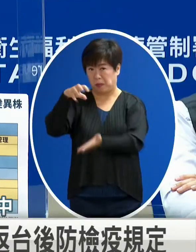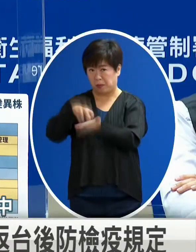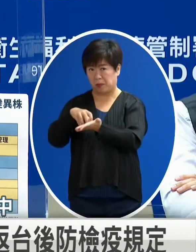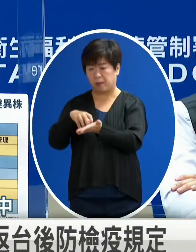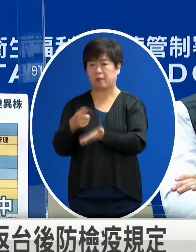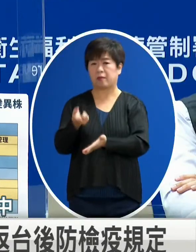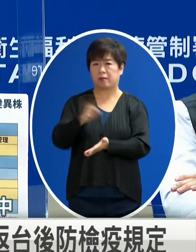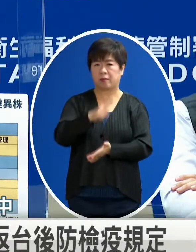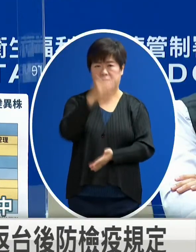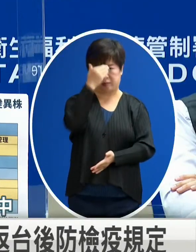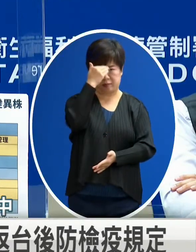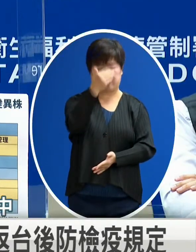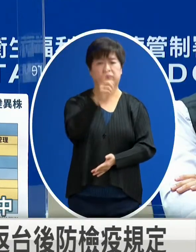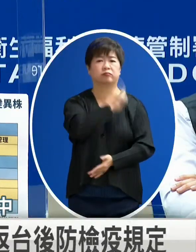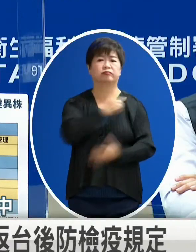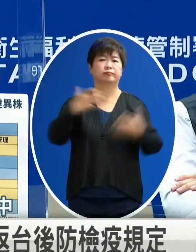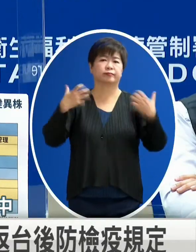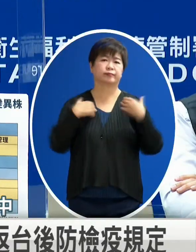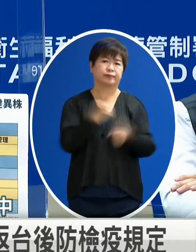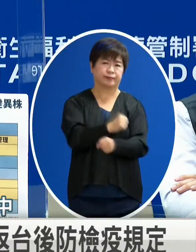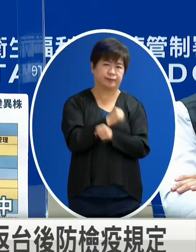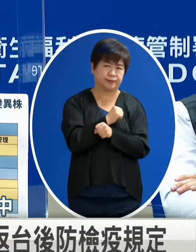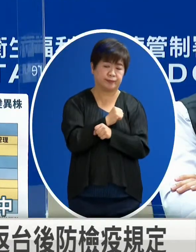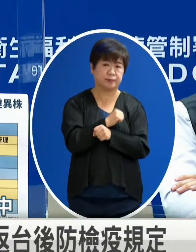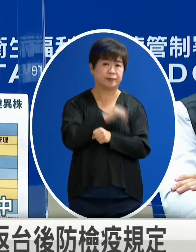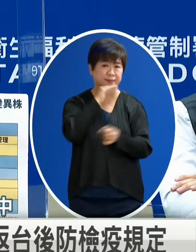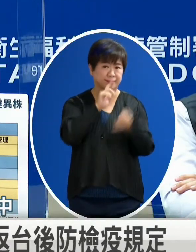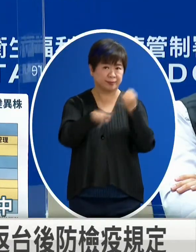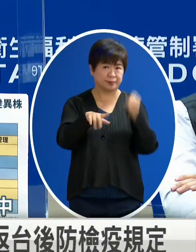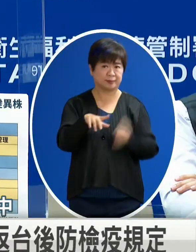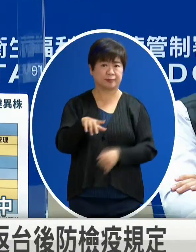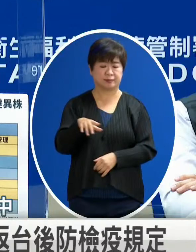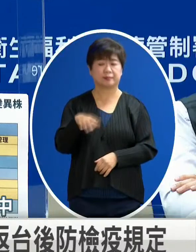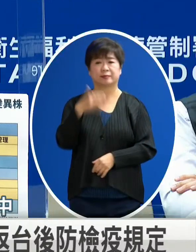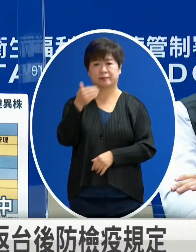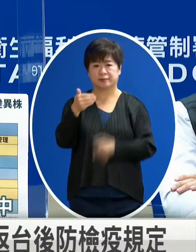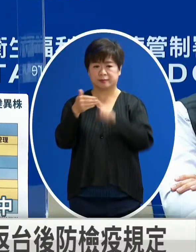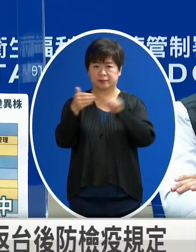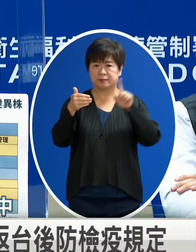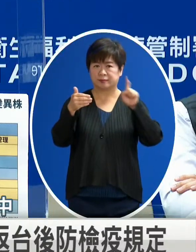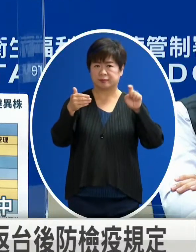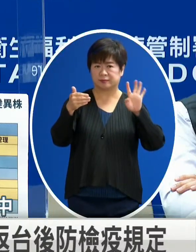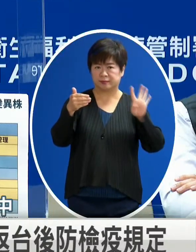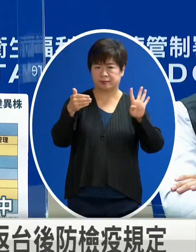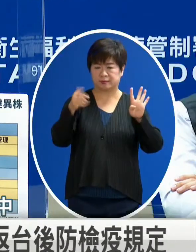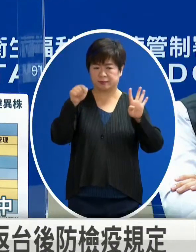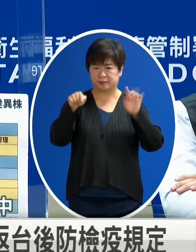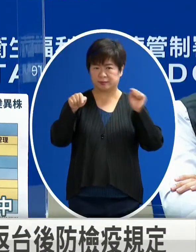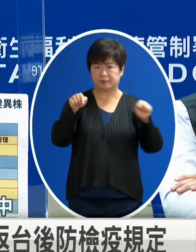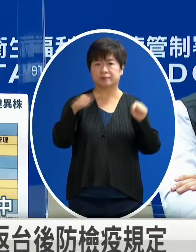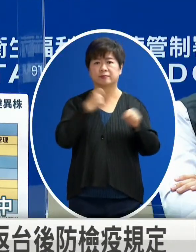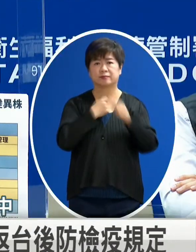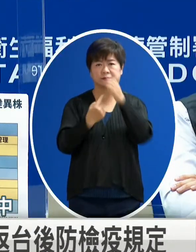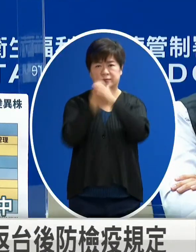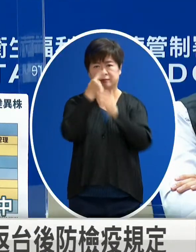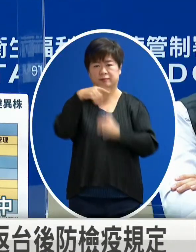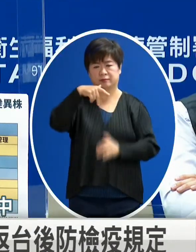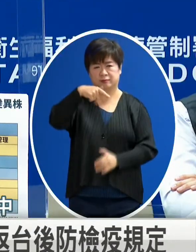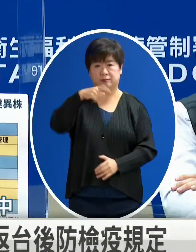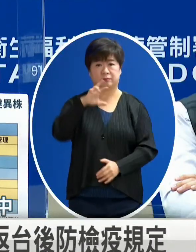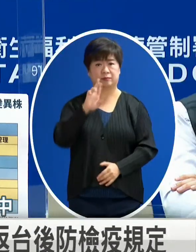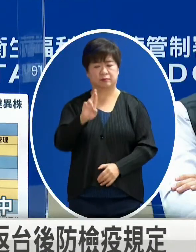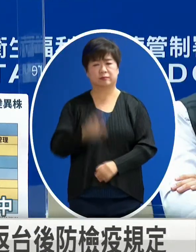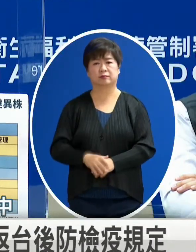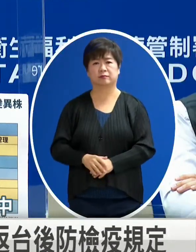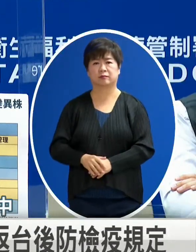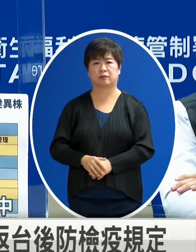的加强自主健康管理。那在第9天跟第14天都要做 PCR， 这是在长程的